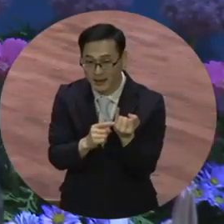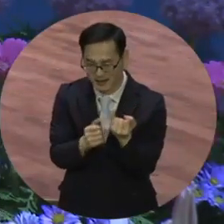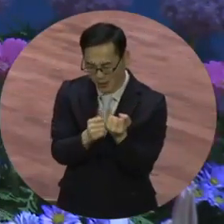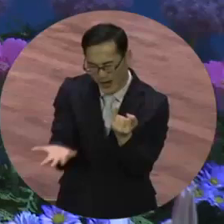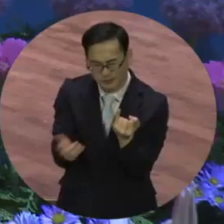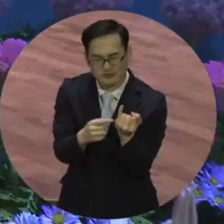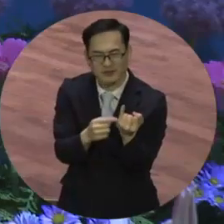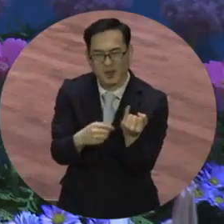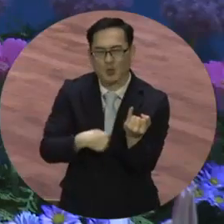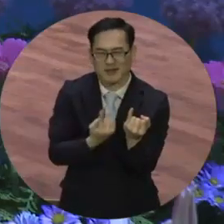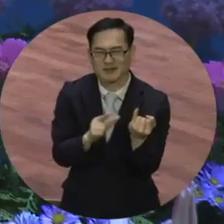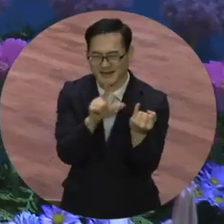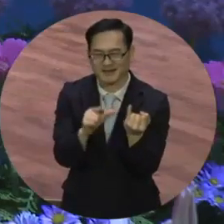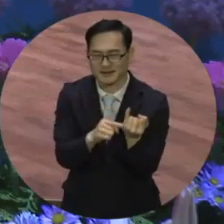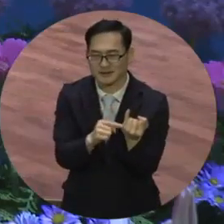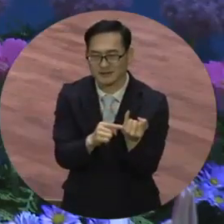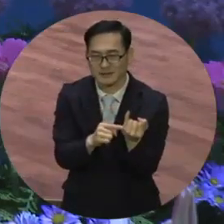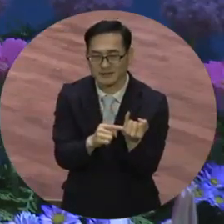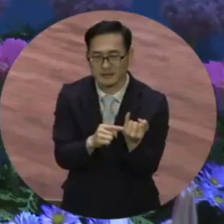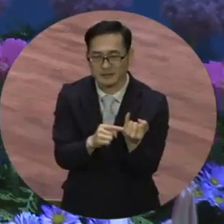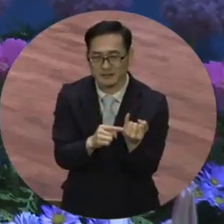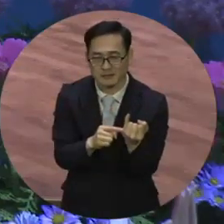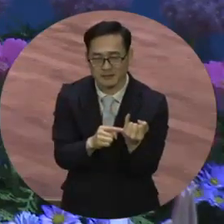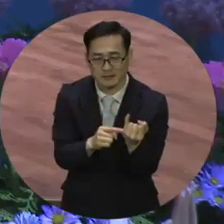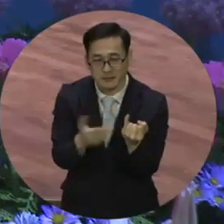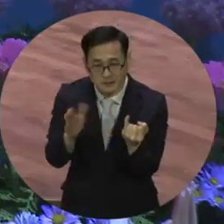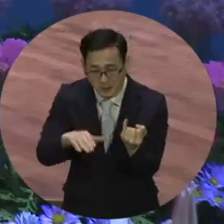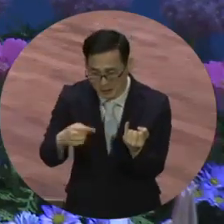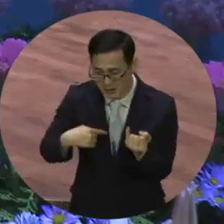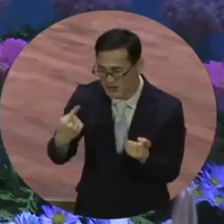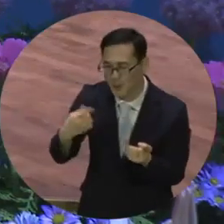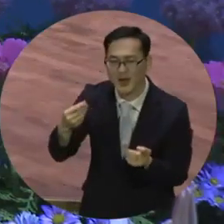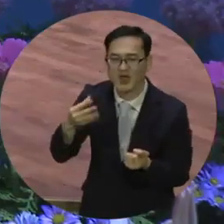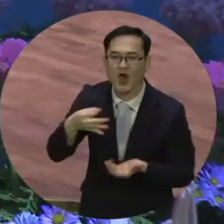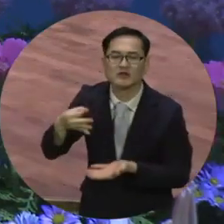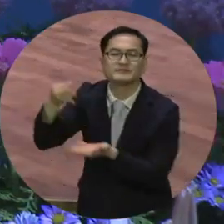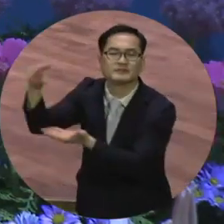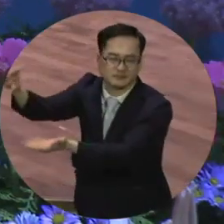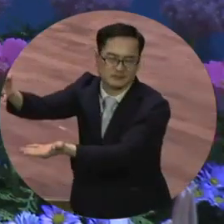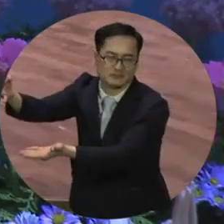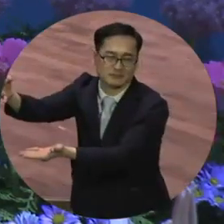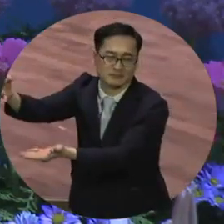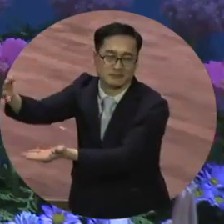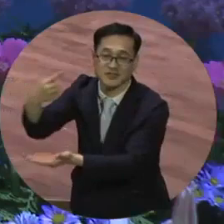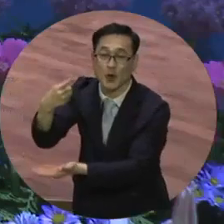1,000만 원 헌금을 드렸어요. 이 교회 담임 목사가 볼 때는